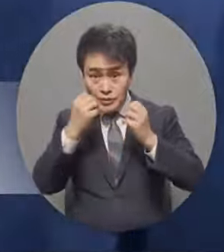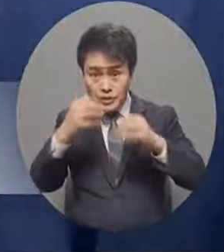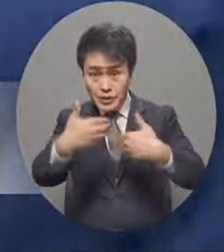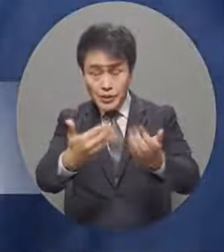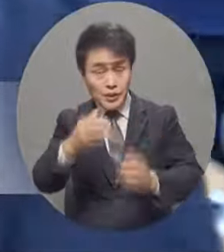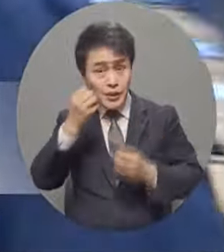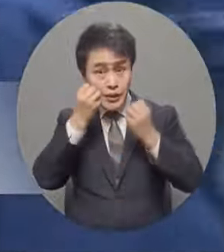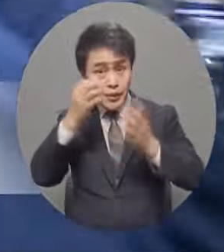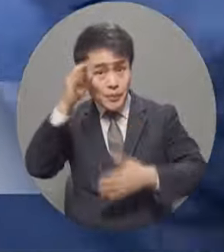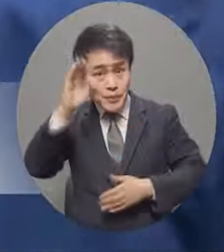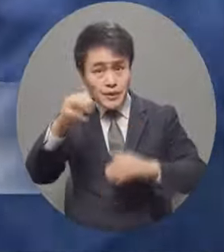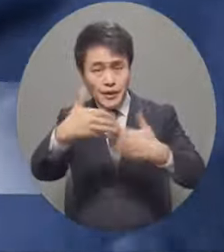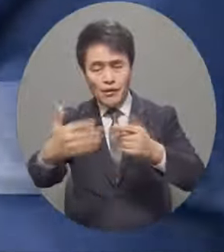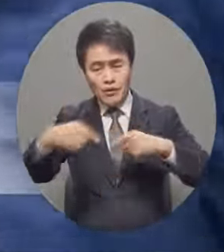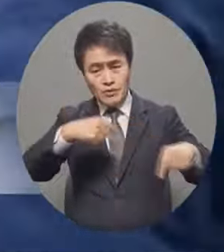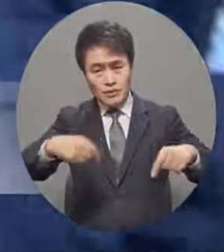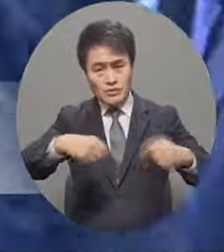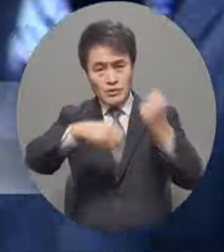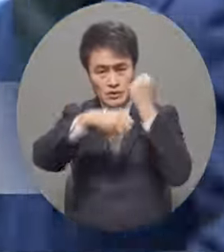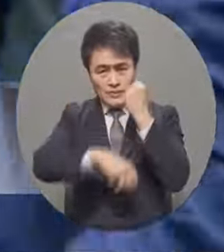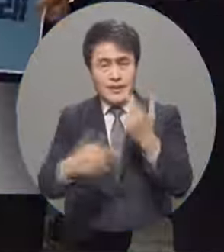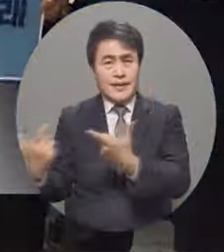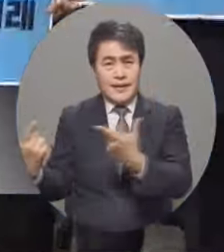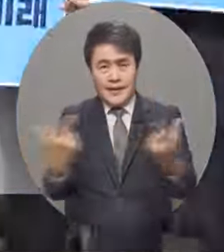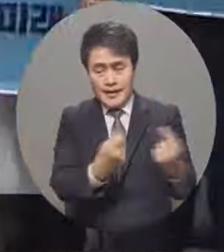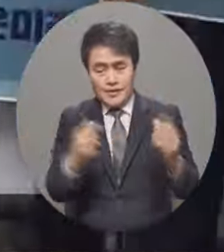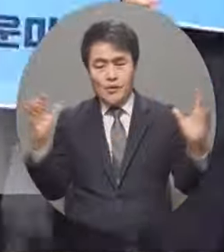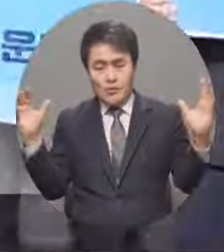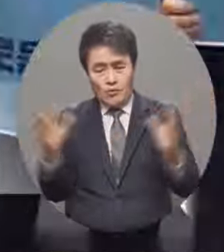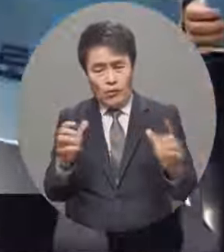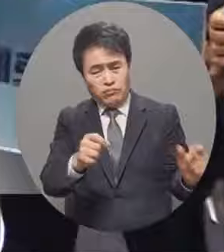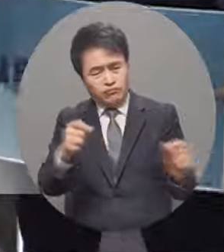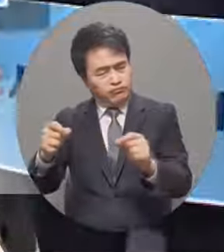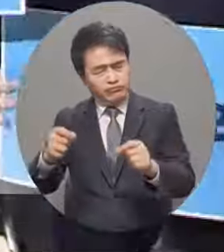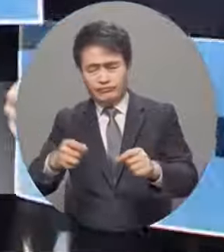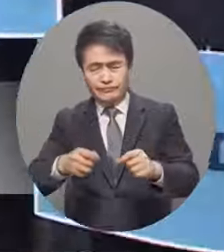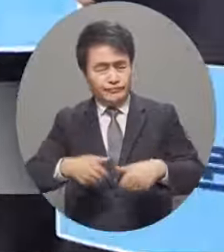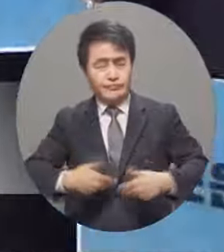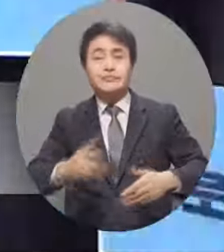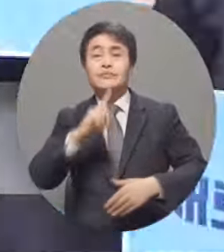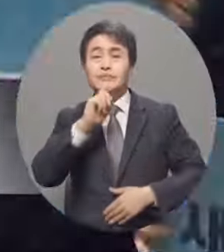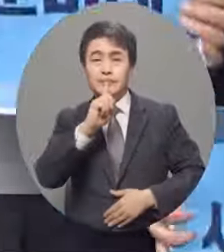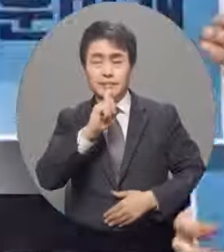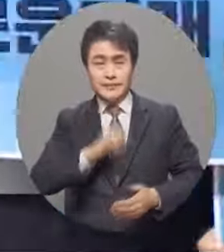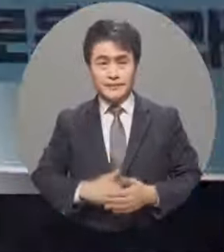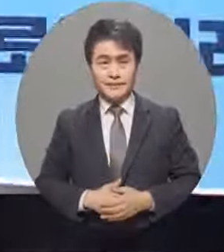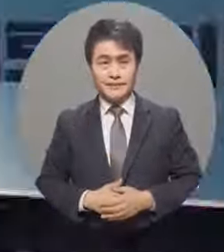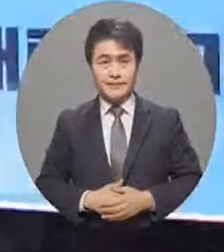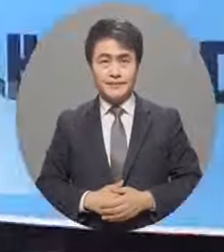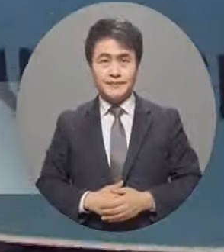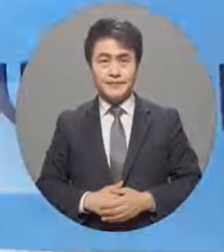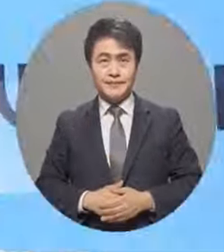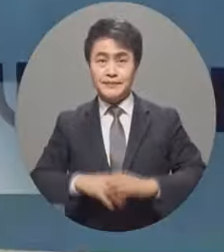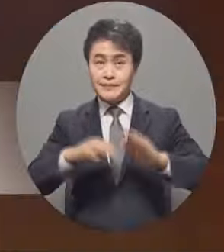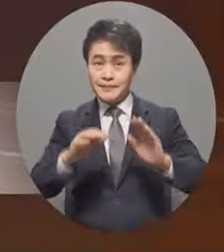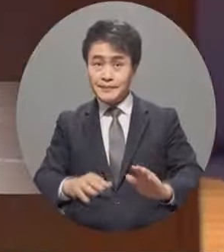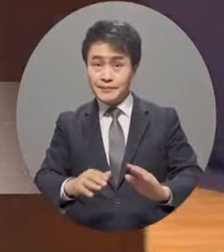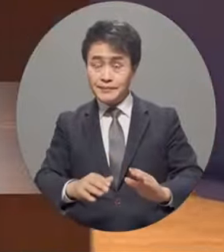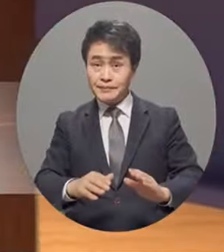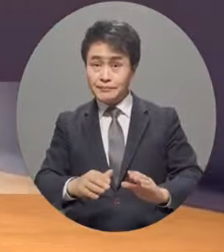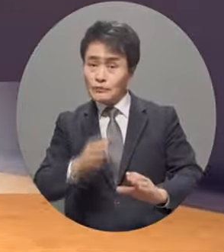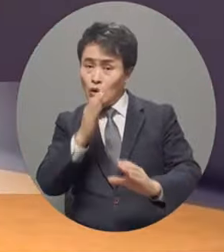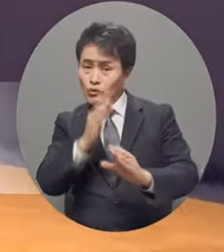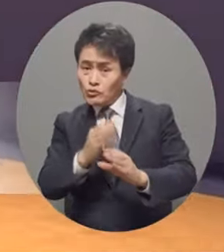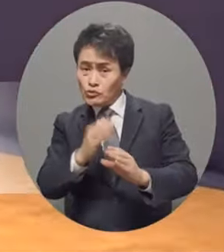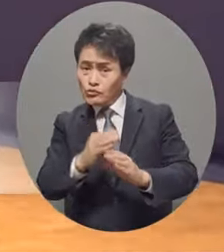미래가 정치적 기반이 다르지 않은 만큼 통합을 더 늦춰선 안 된다고 판단한 것으로 보입니다. 이른바 중텐트로